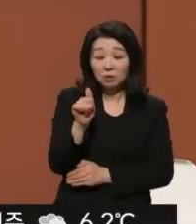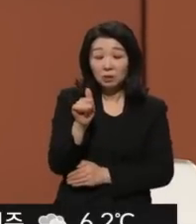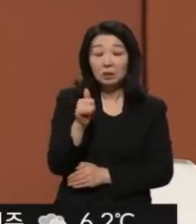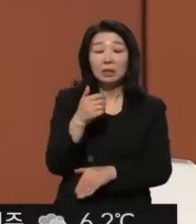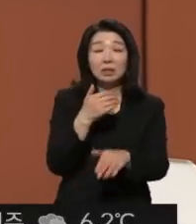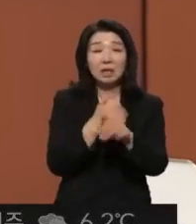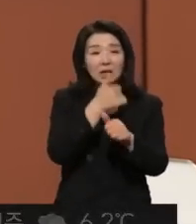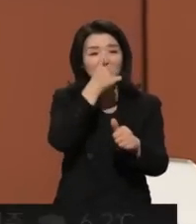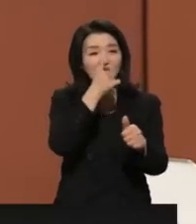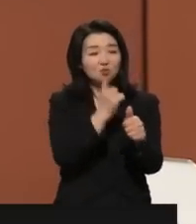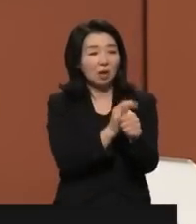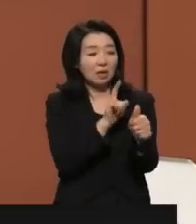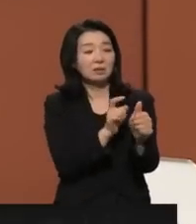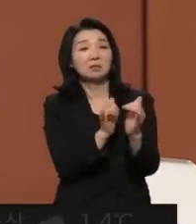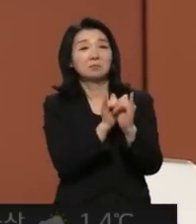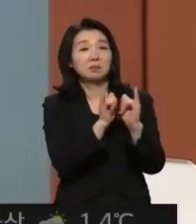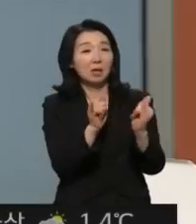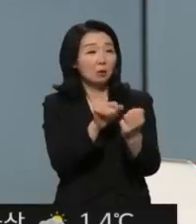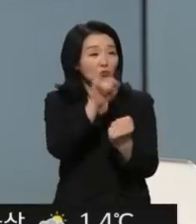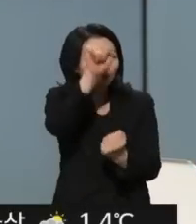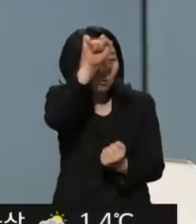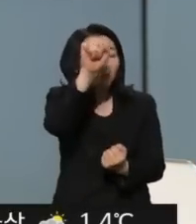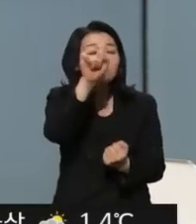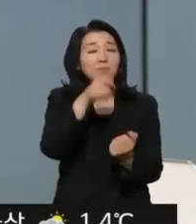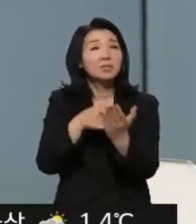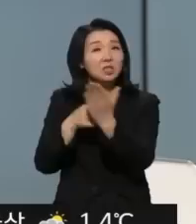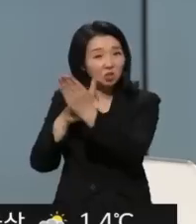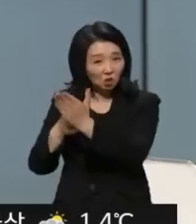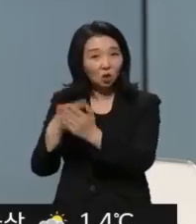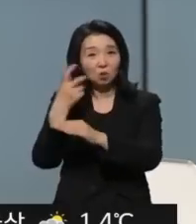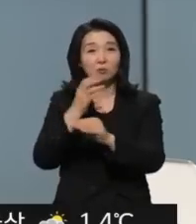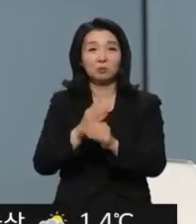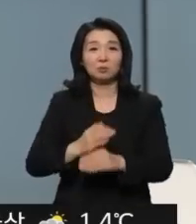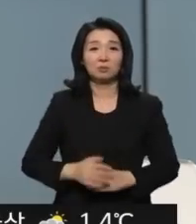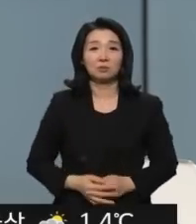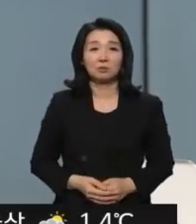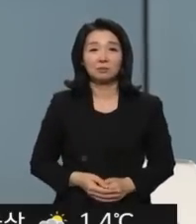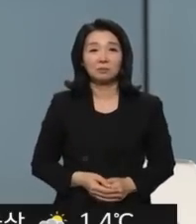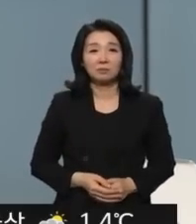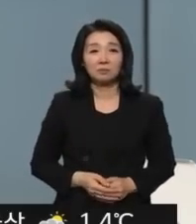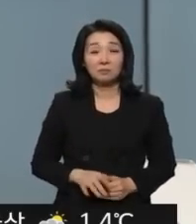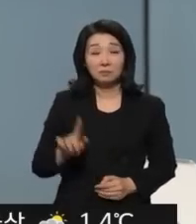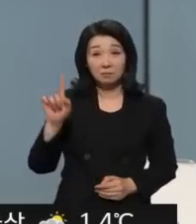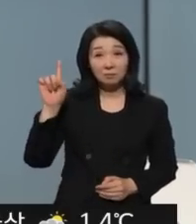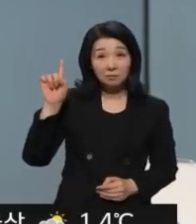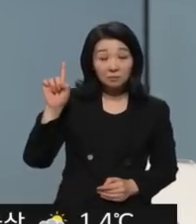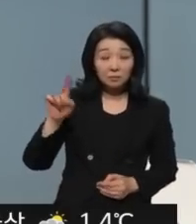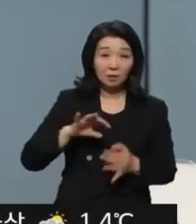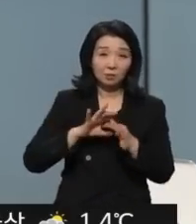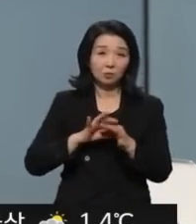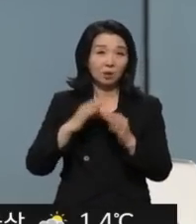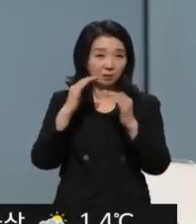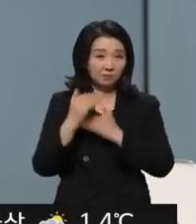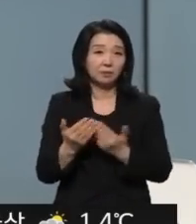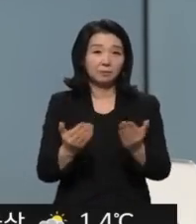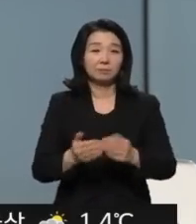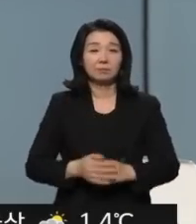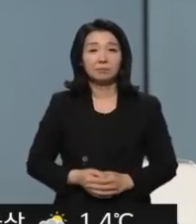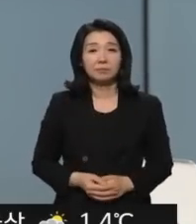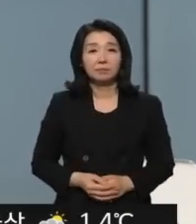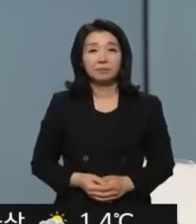피의자에 대해서도 구속영장 청구를 검토하고 있다는 그런 설명도 내놨는데요. 내일도 관련한 속보가 나올 가능성이 있어